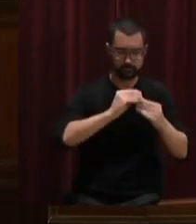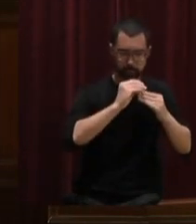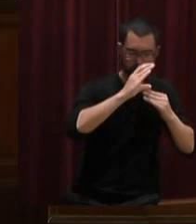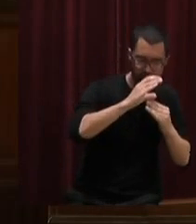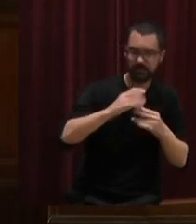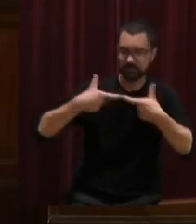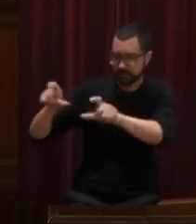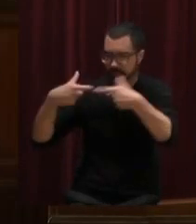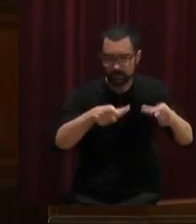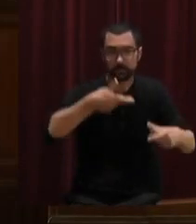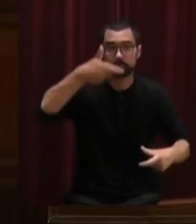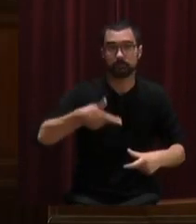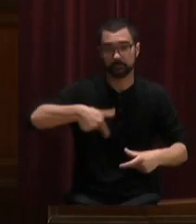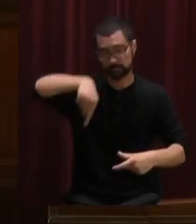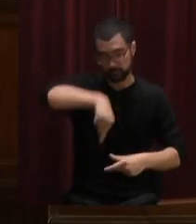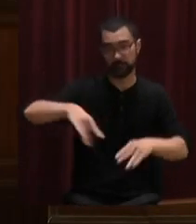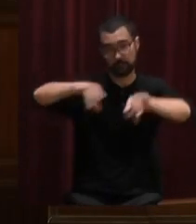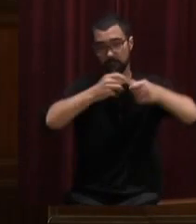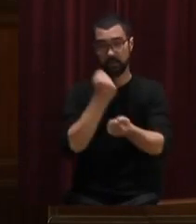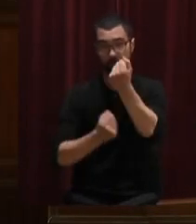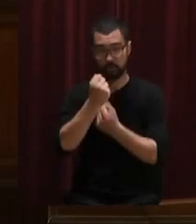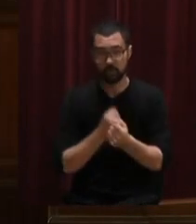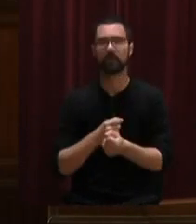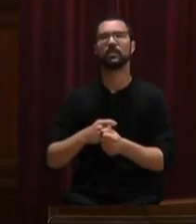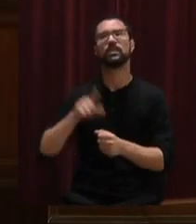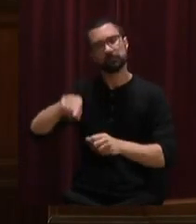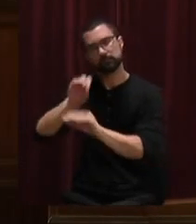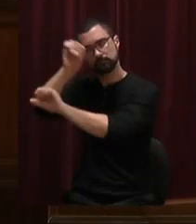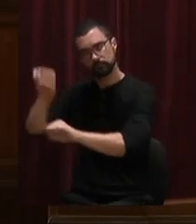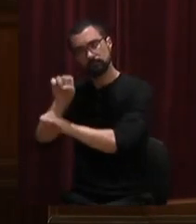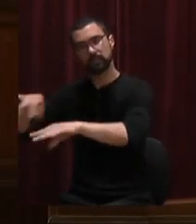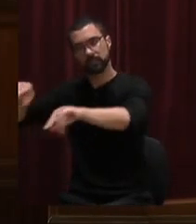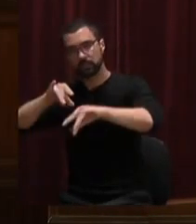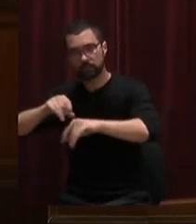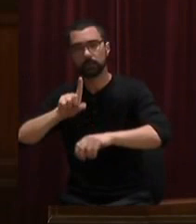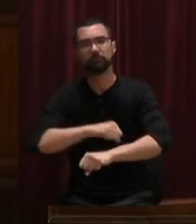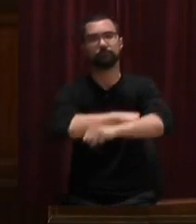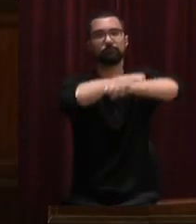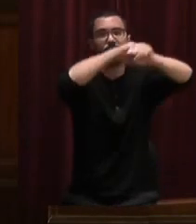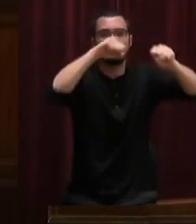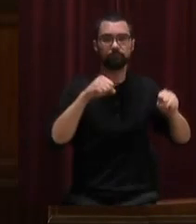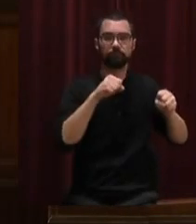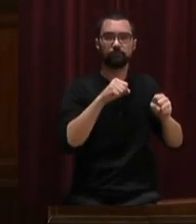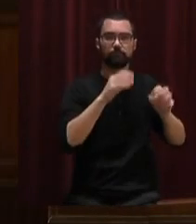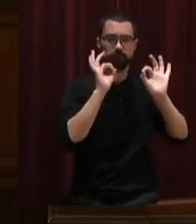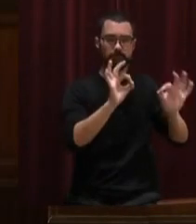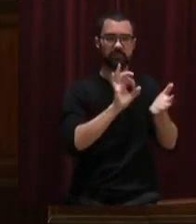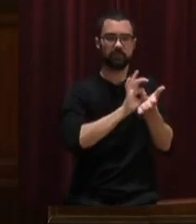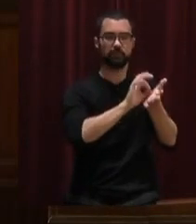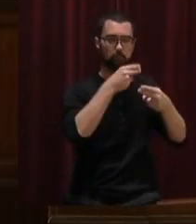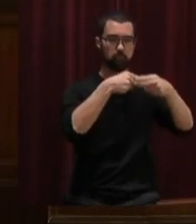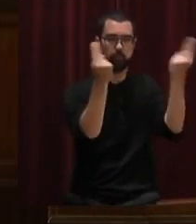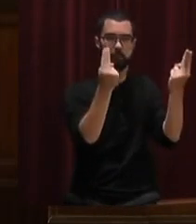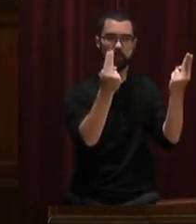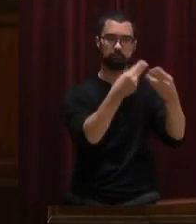economia. Així hem avançat en la protecció del territori, en la consolidació dels nostres serveis públics.